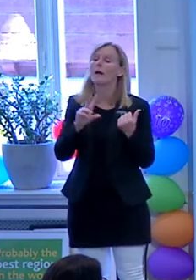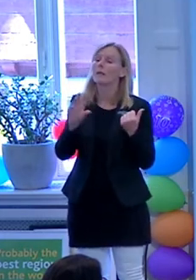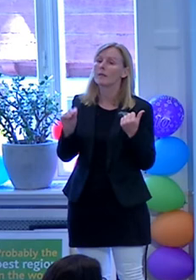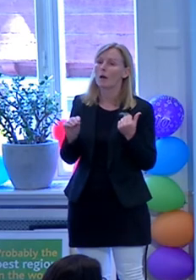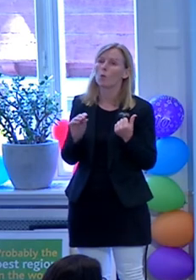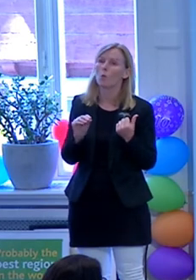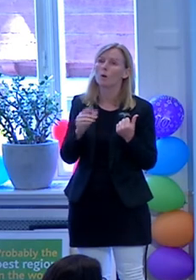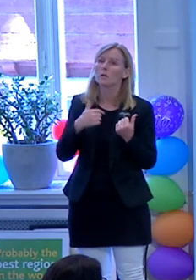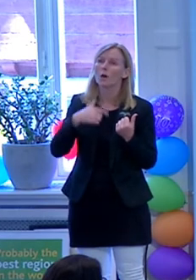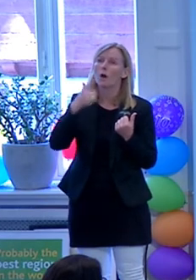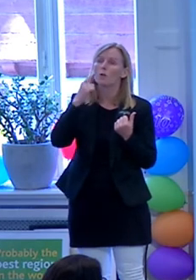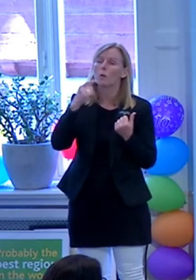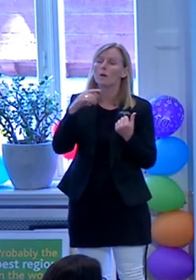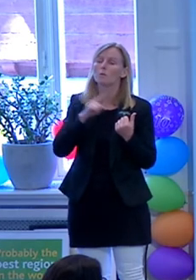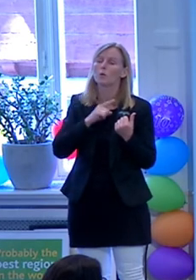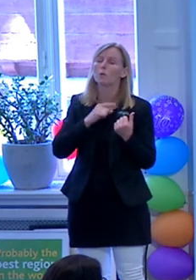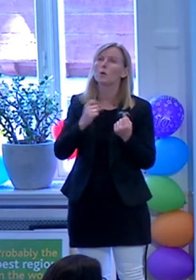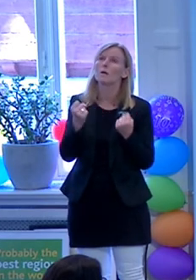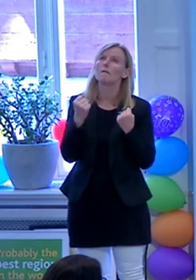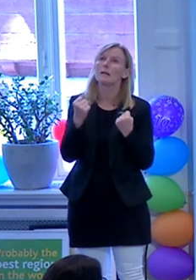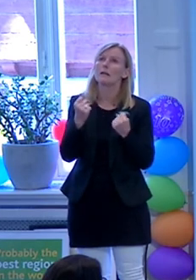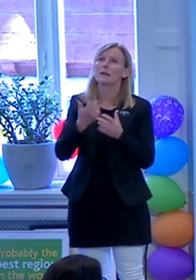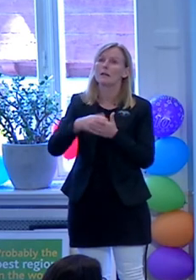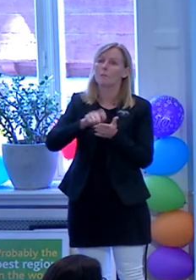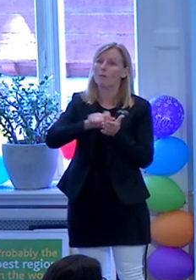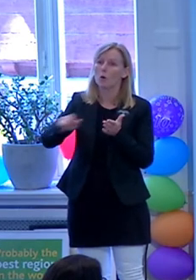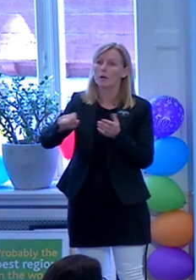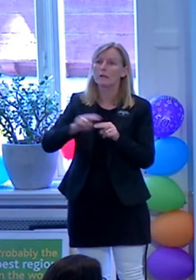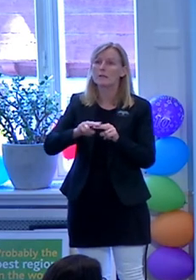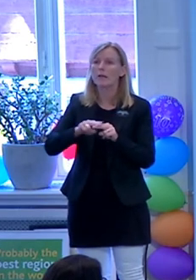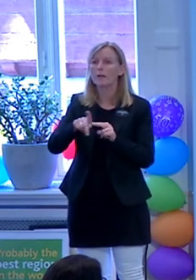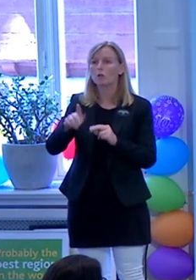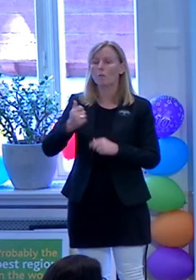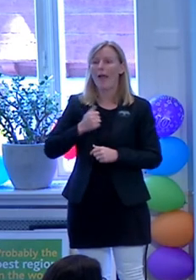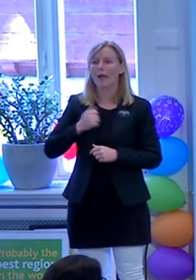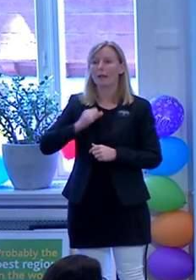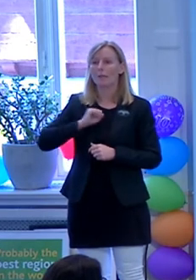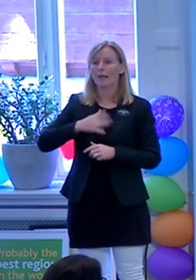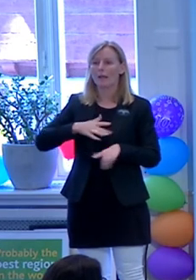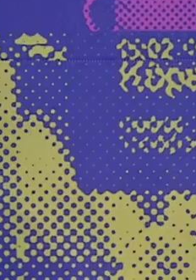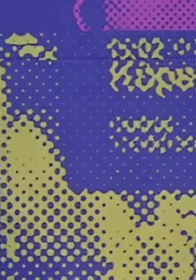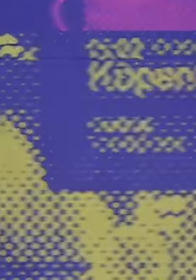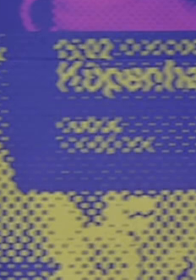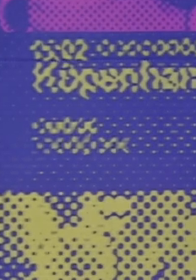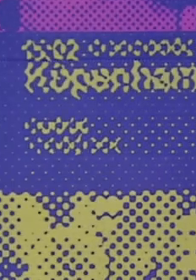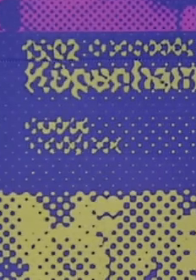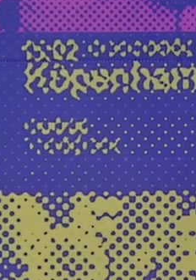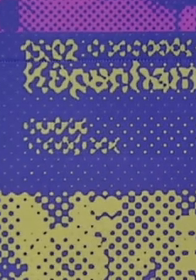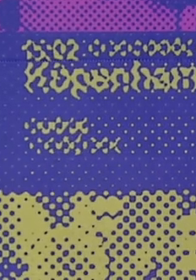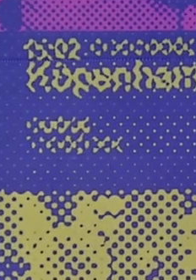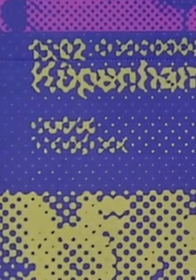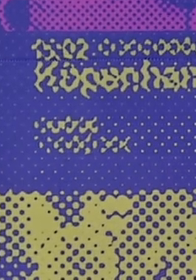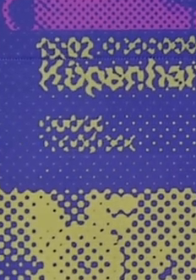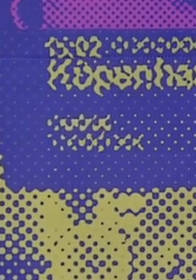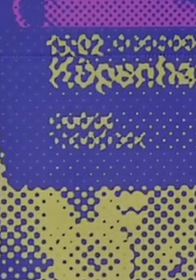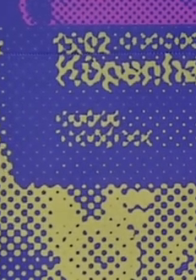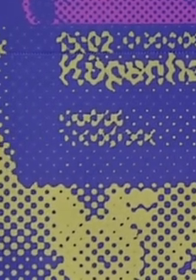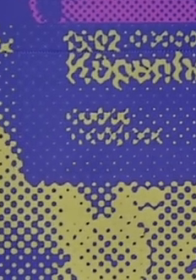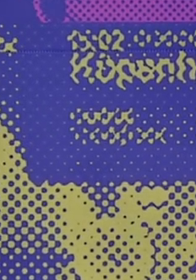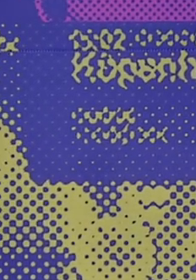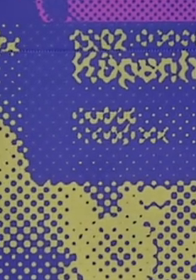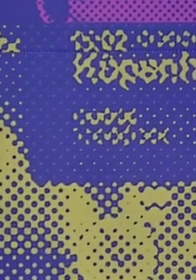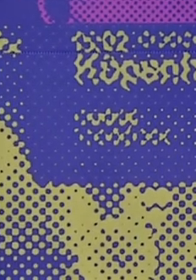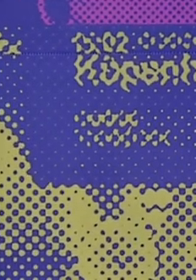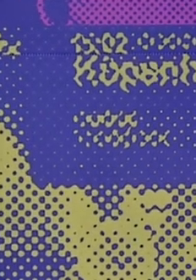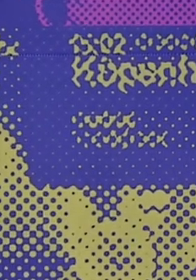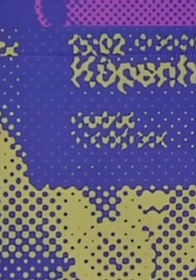att det är jätteviktigt att medborgarna känner att de äger sin journal. Och att det är deras, att vi